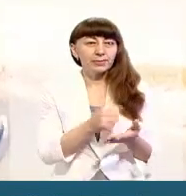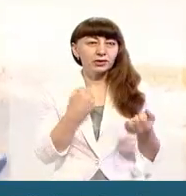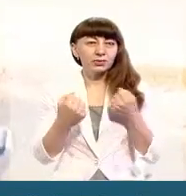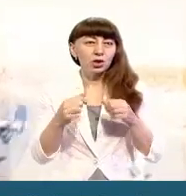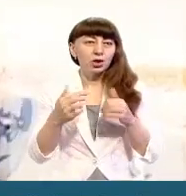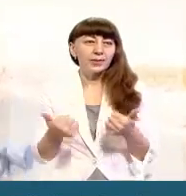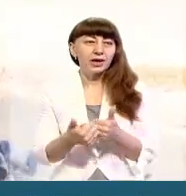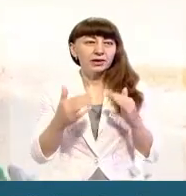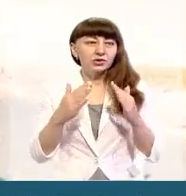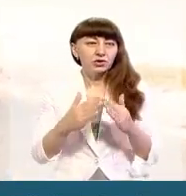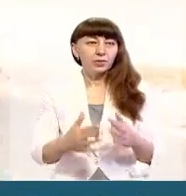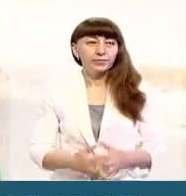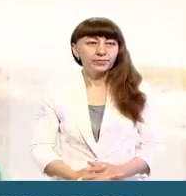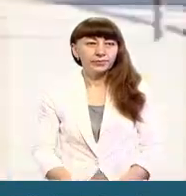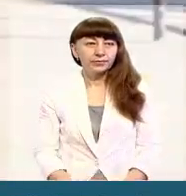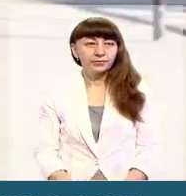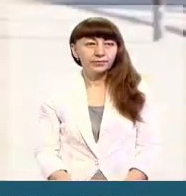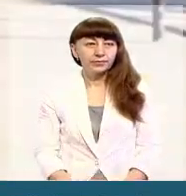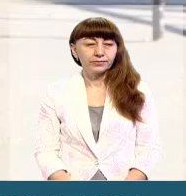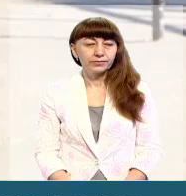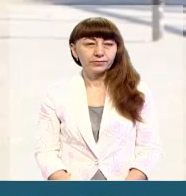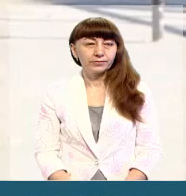қатысатын бюджет жобасы аясында салынған.